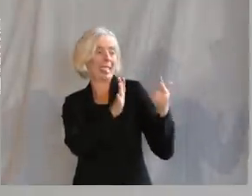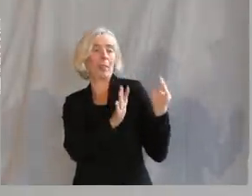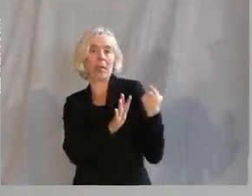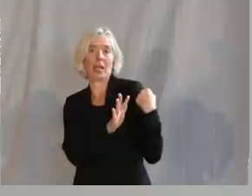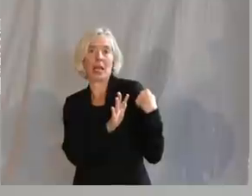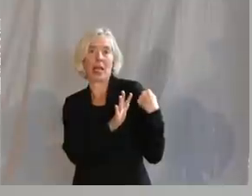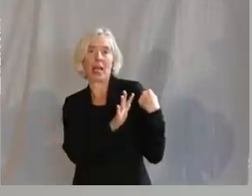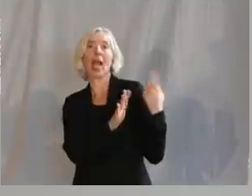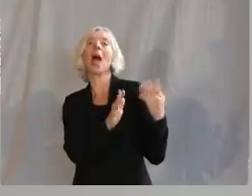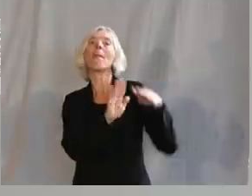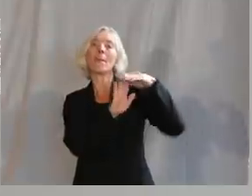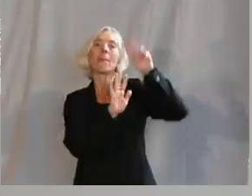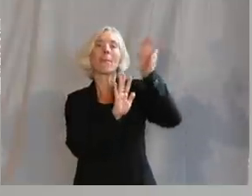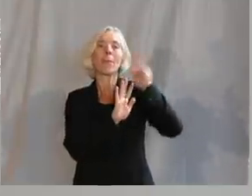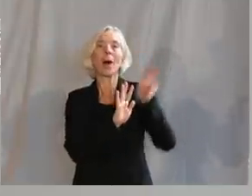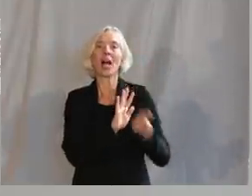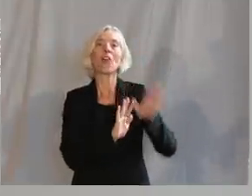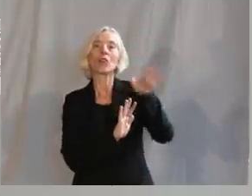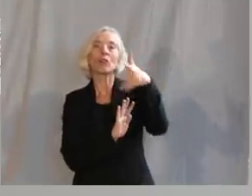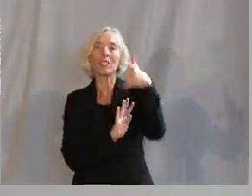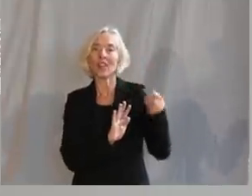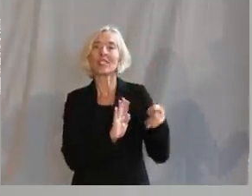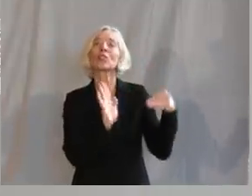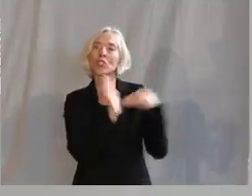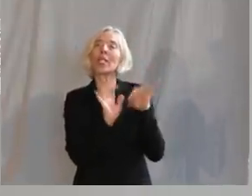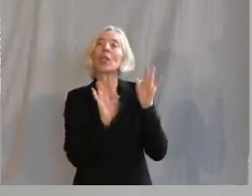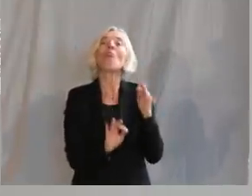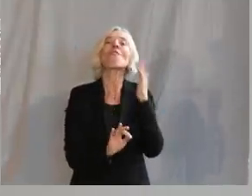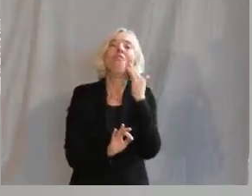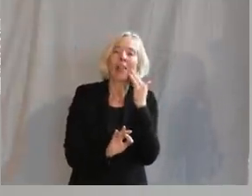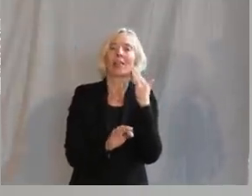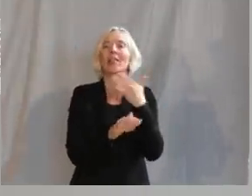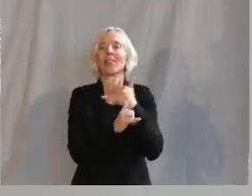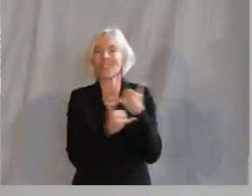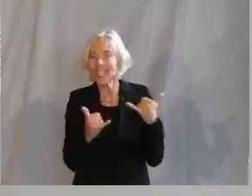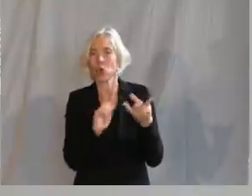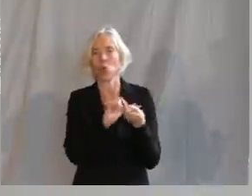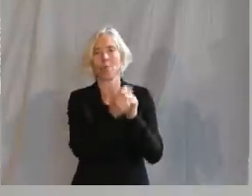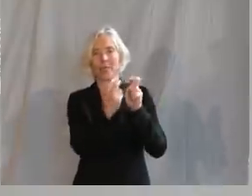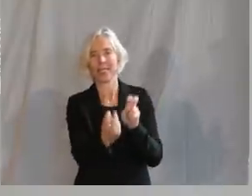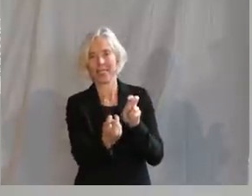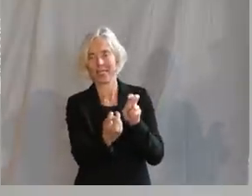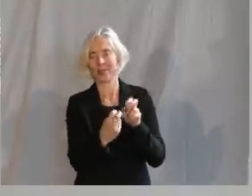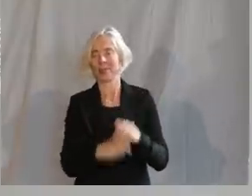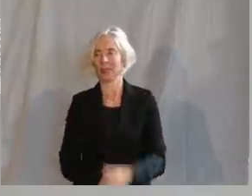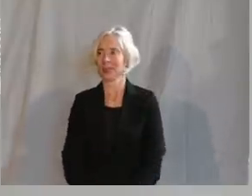getan werden kann. Dann hätte ich noch eine letzte Verständnisfrage für mich. Die dann jetzt geltenden,